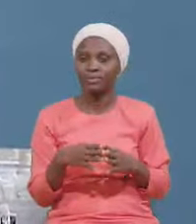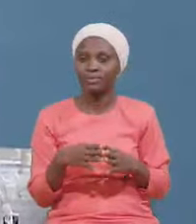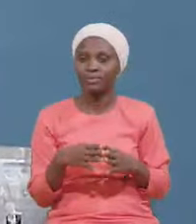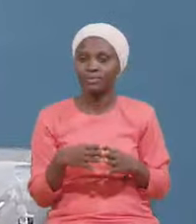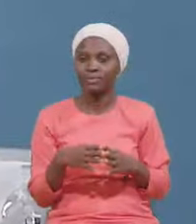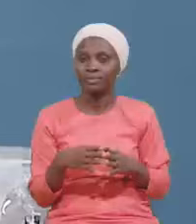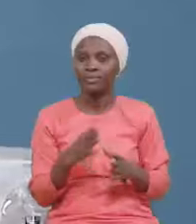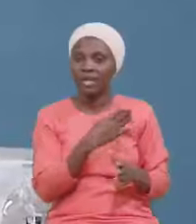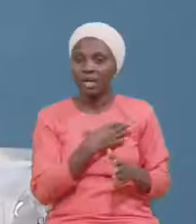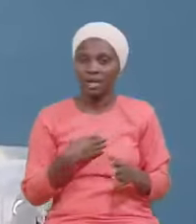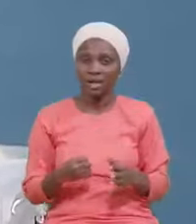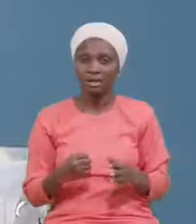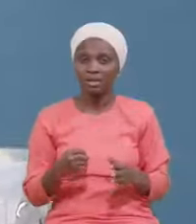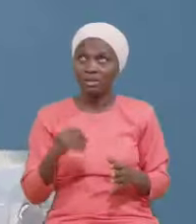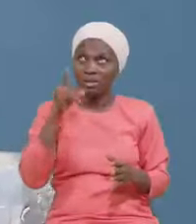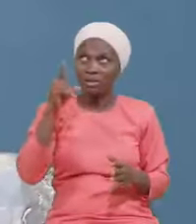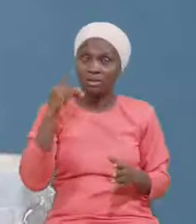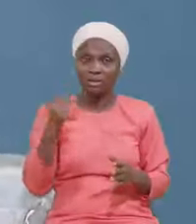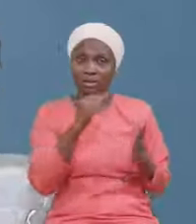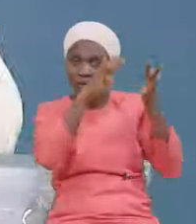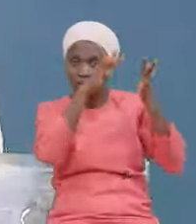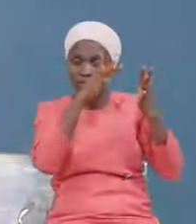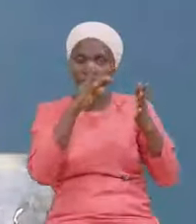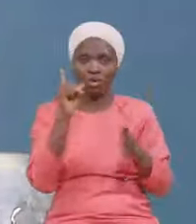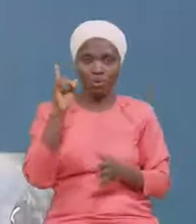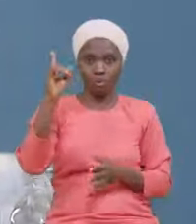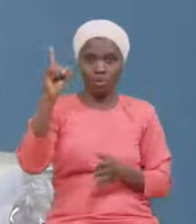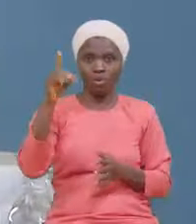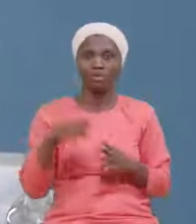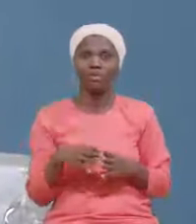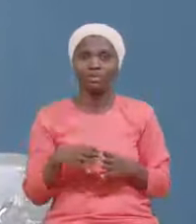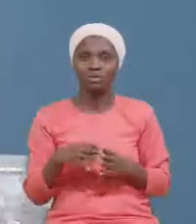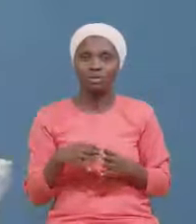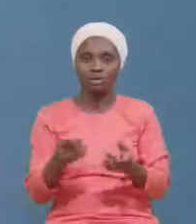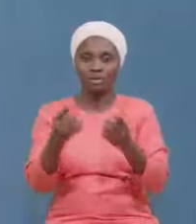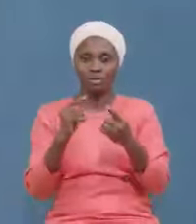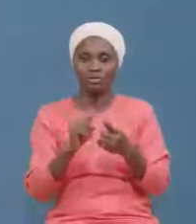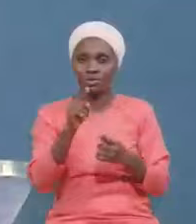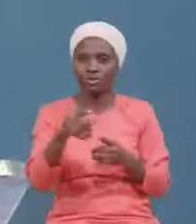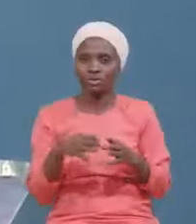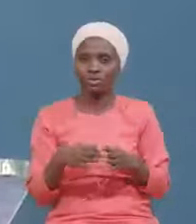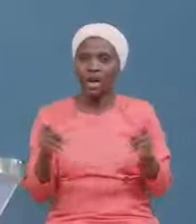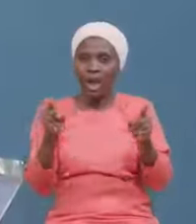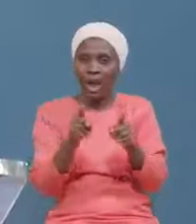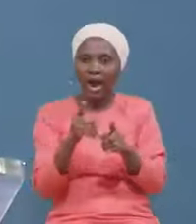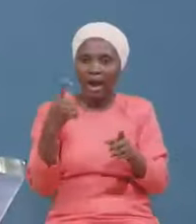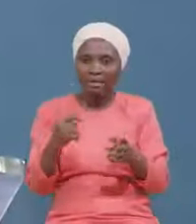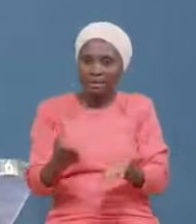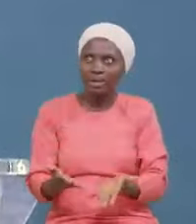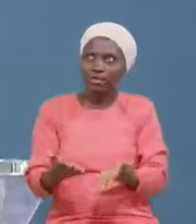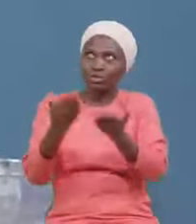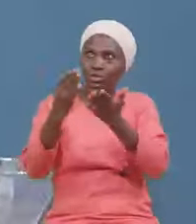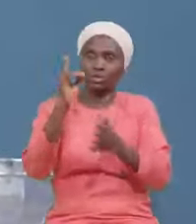as the expected one, ఆయన ఎదురు చూడబడి ఉన్నవాడు. When Christ comes to you, క్రీస్తు మీ యొద్దకొచ్చినప్పుడు, as the exalted